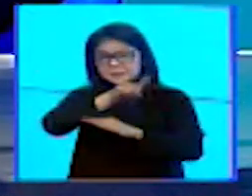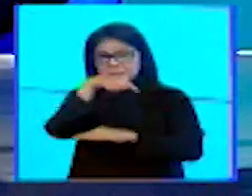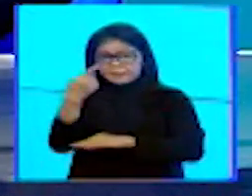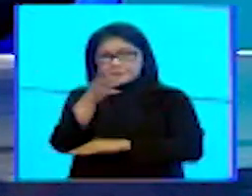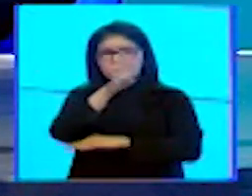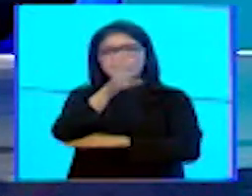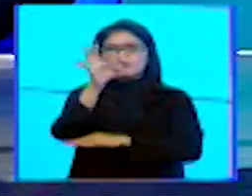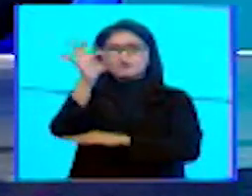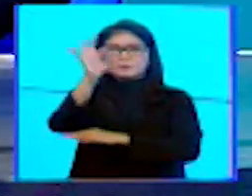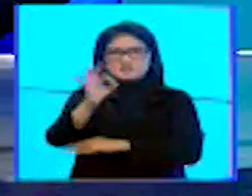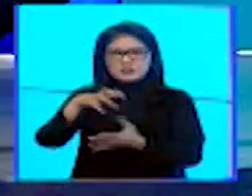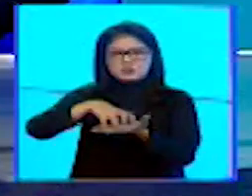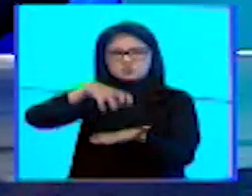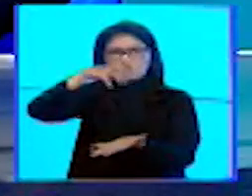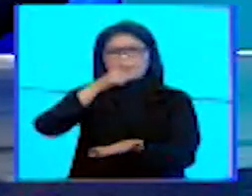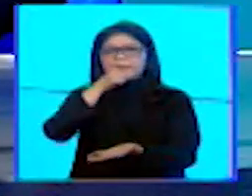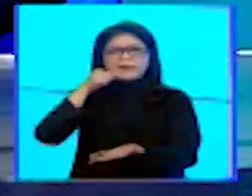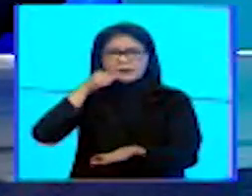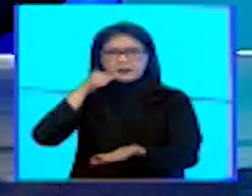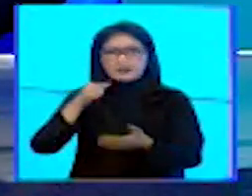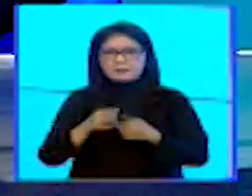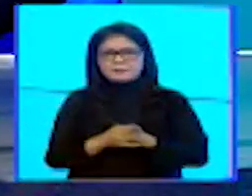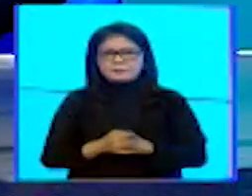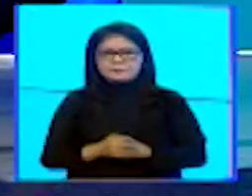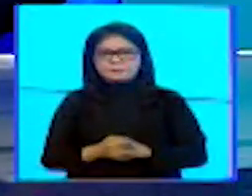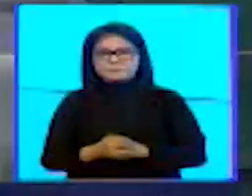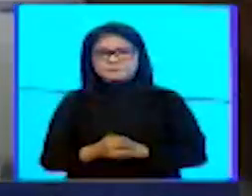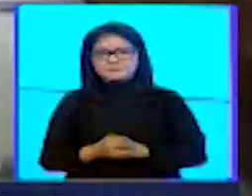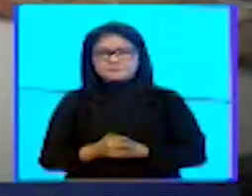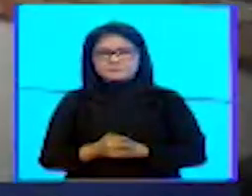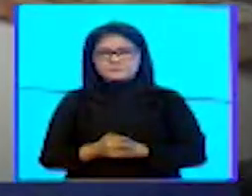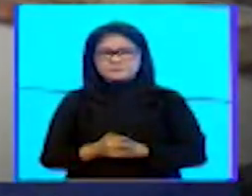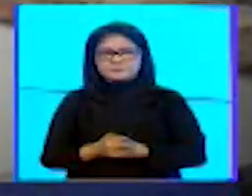hingga 40% di zona merah.